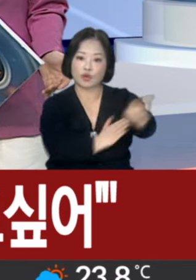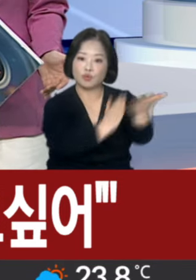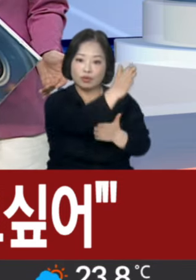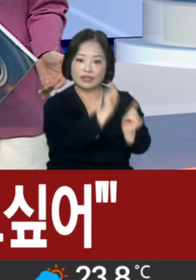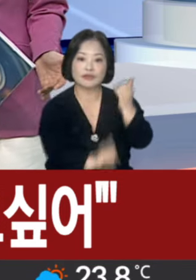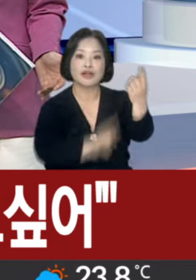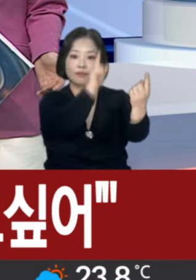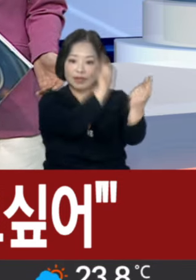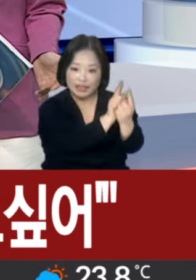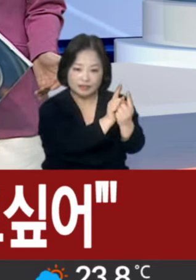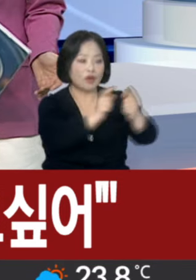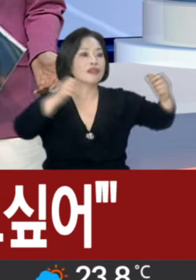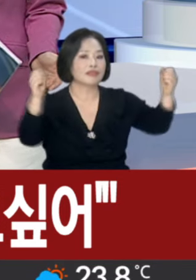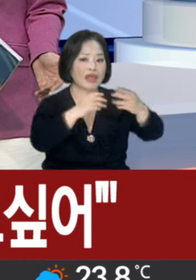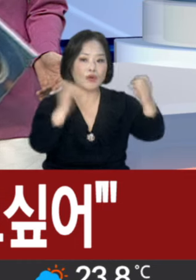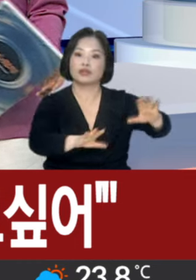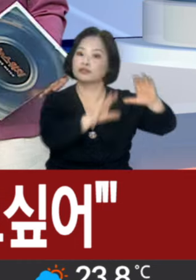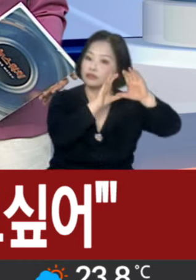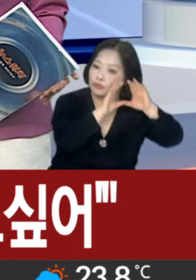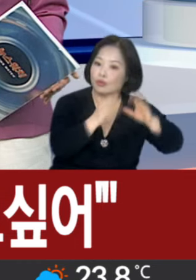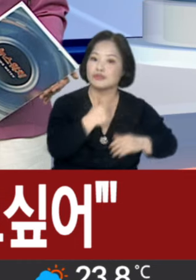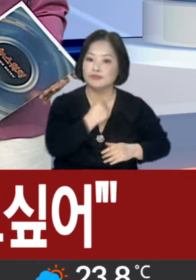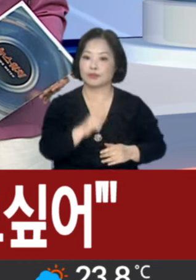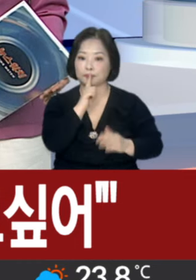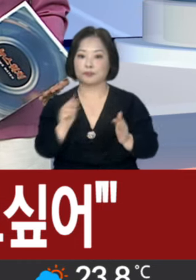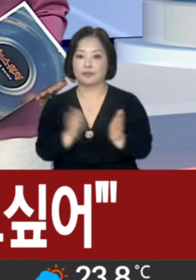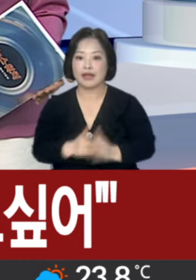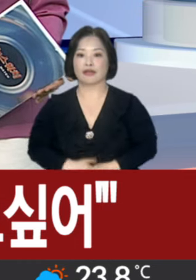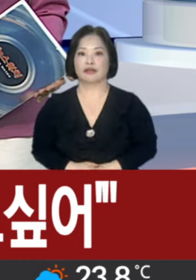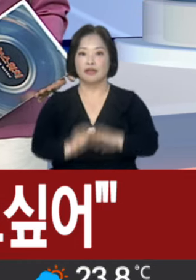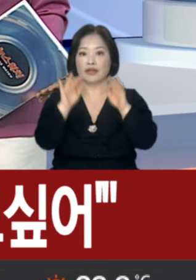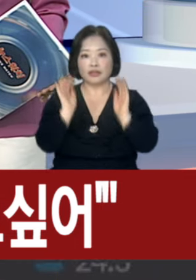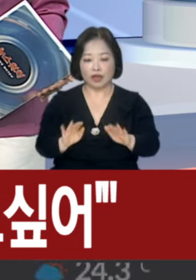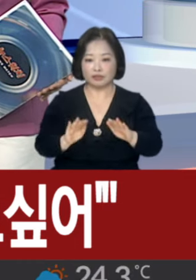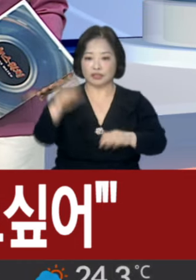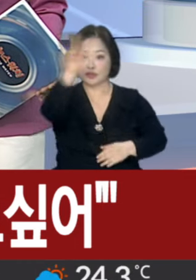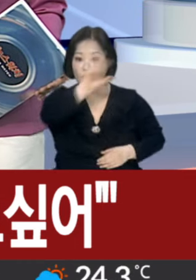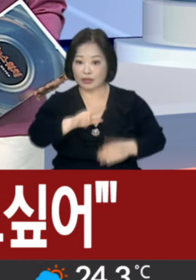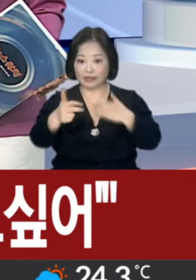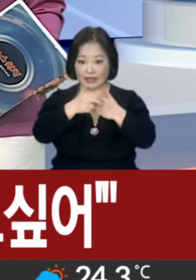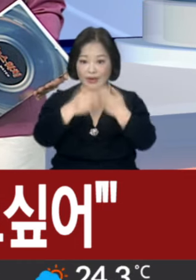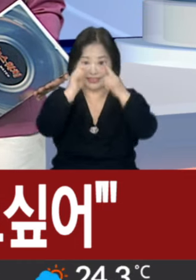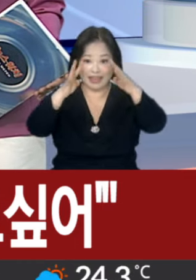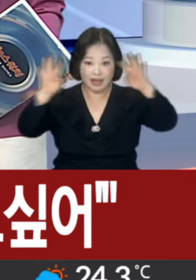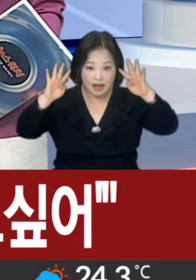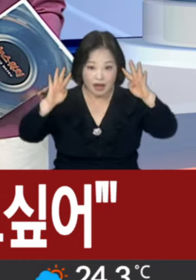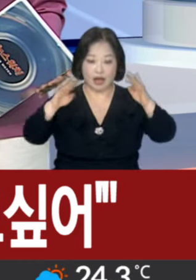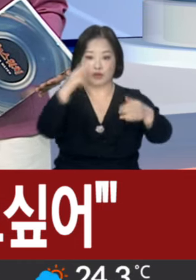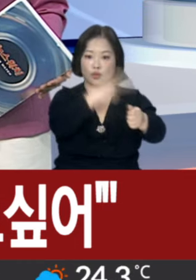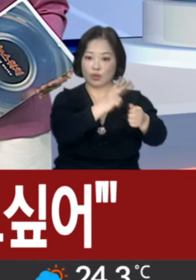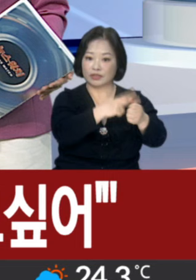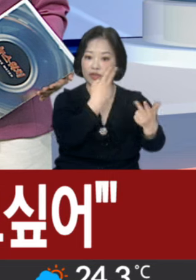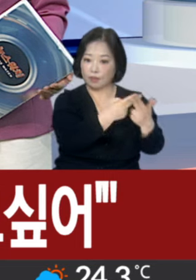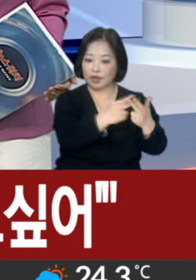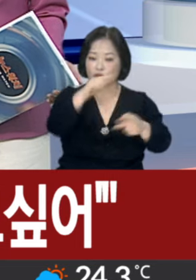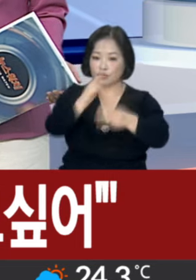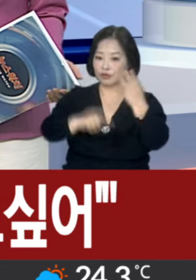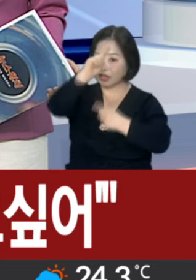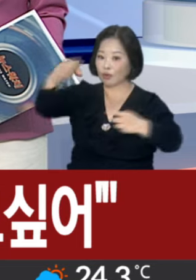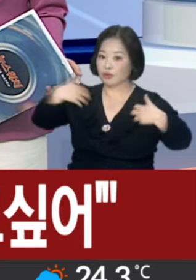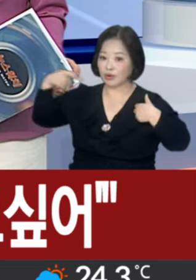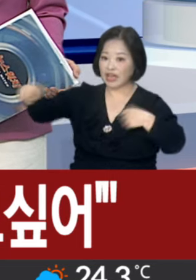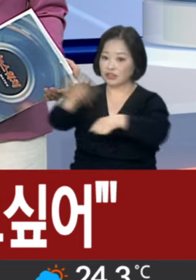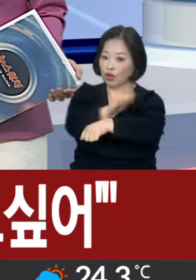만나서 직접 이야기를 듣고 싶어한다고 밝혔습니다 앞서 전국 의과대학 교수협의회는 윤 대통령을 향 에